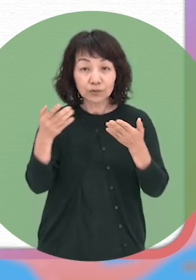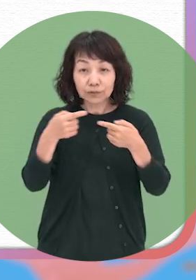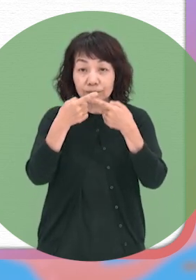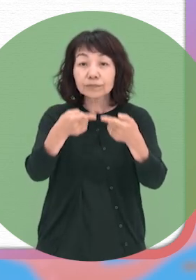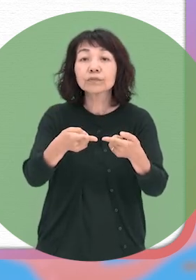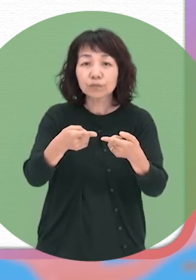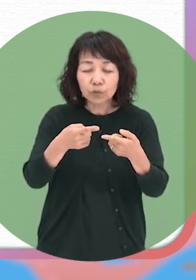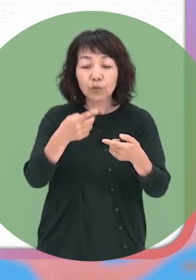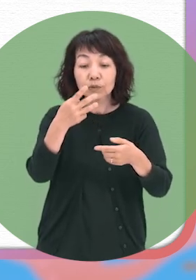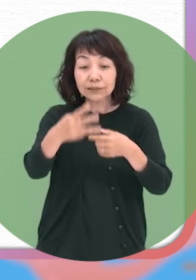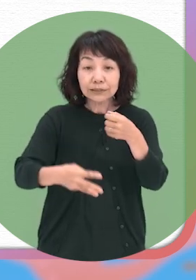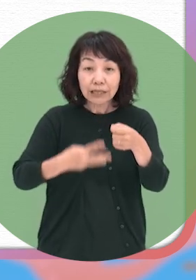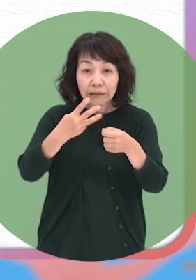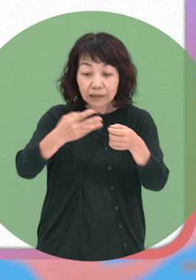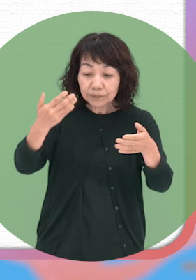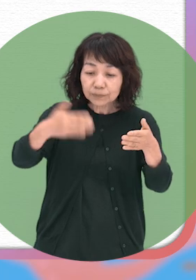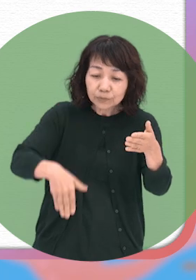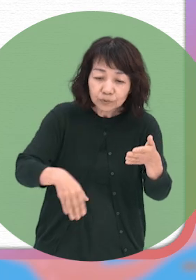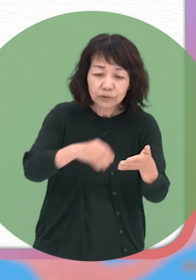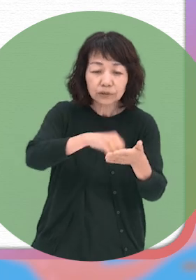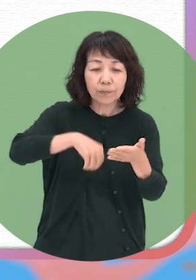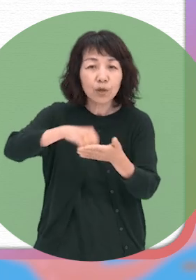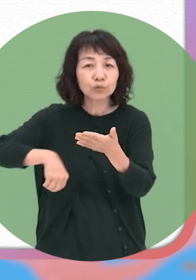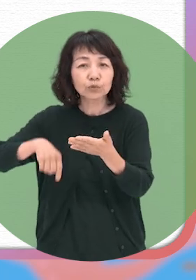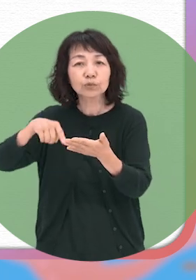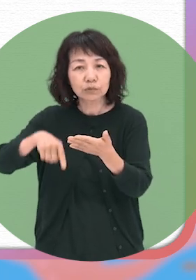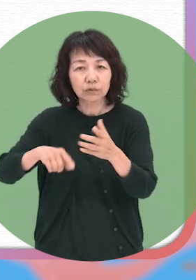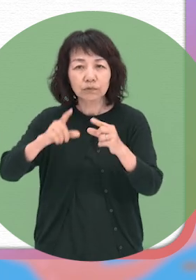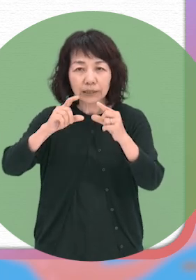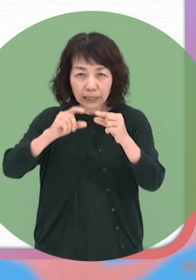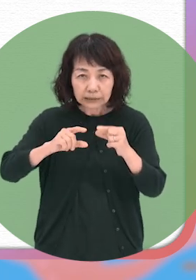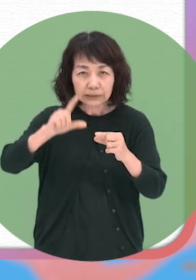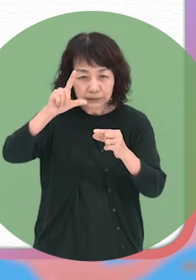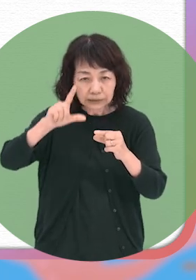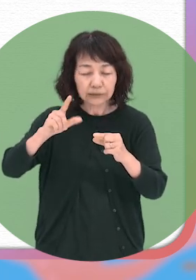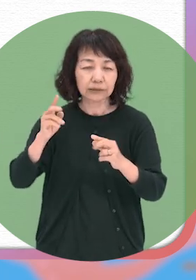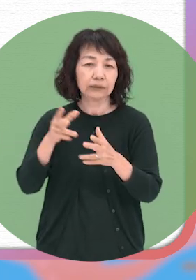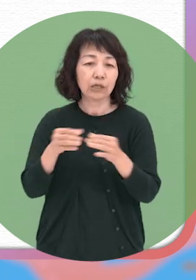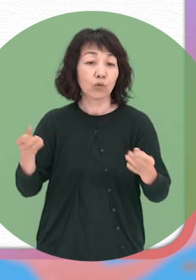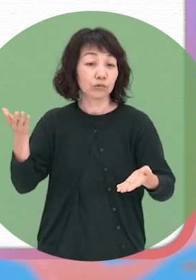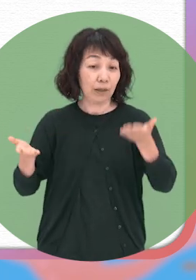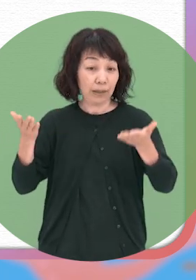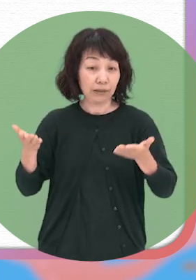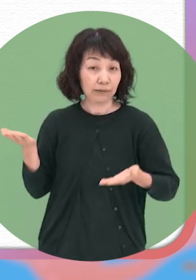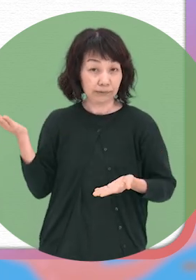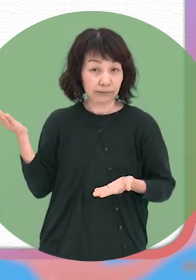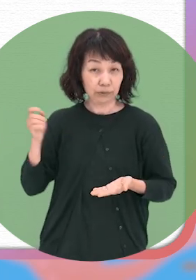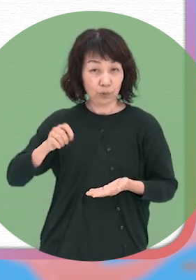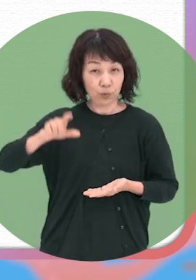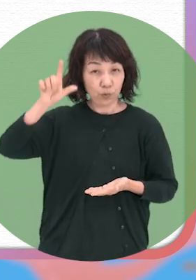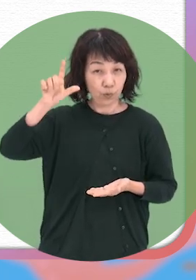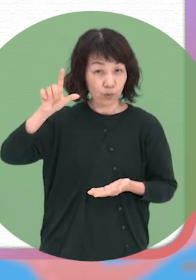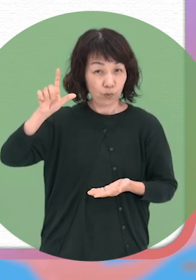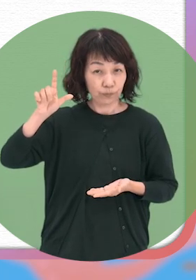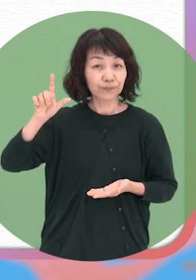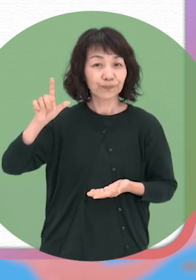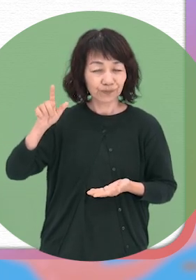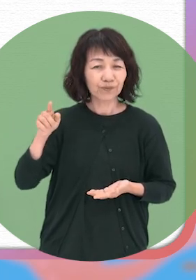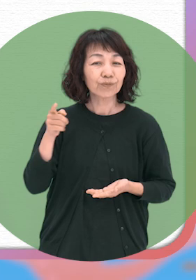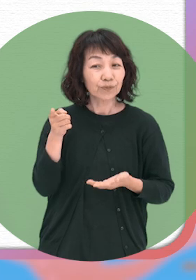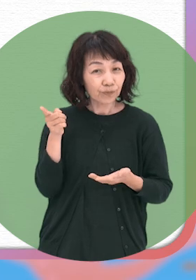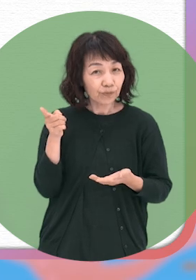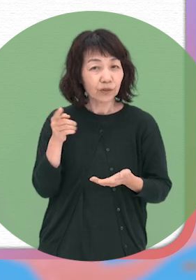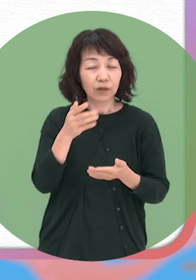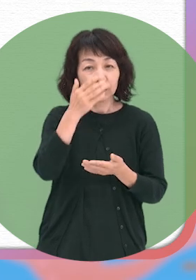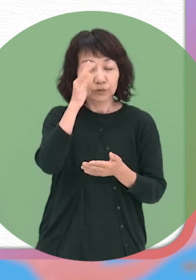3年以内に辞めてしまう人の割合が全国と比べて高い状況なんです。 これだと将来を担う